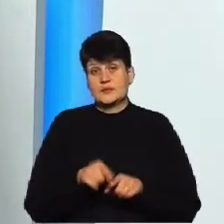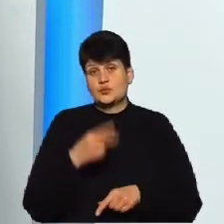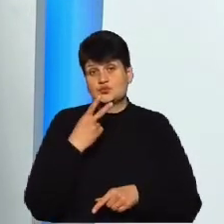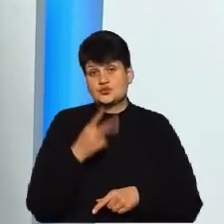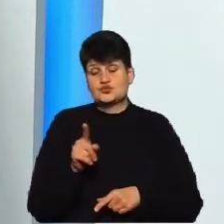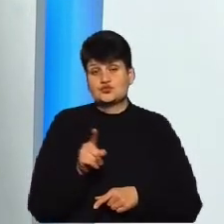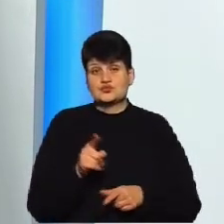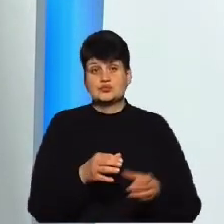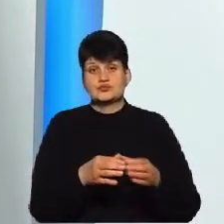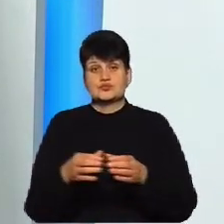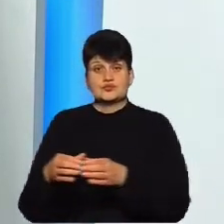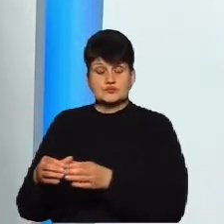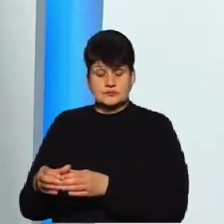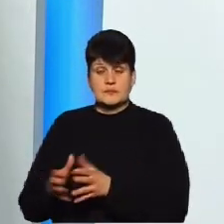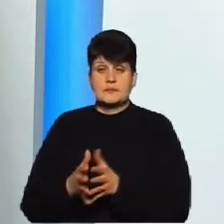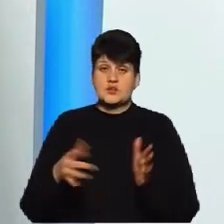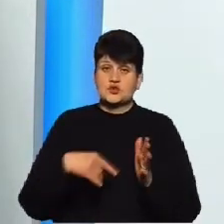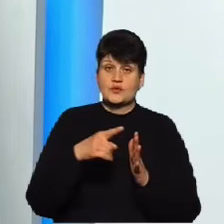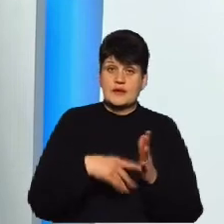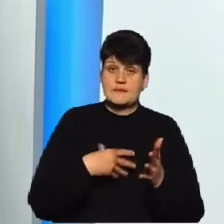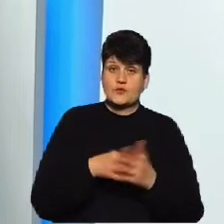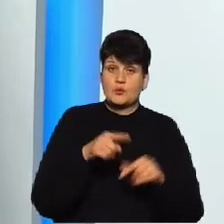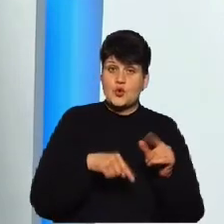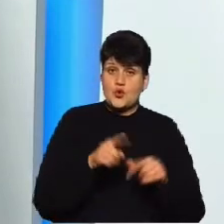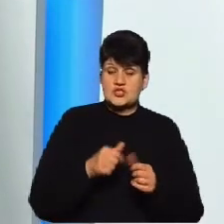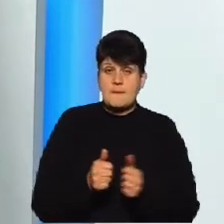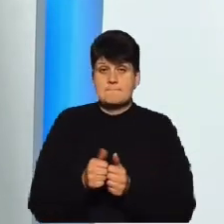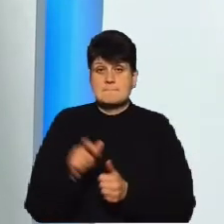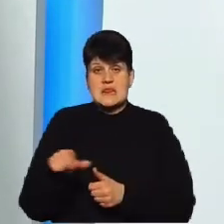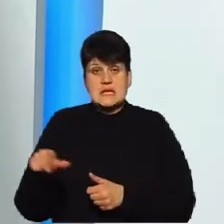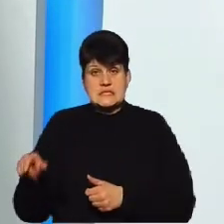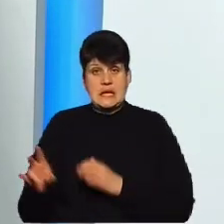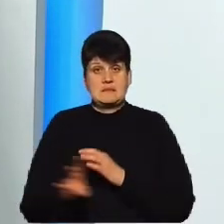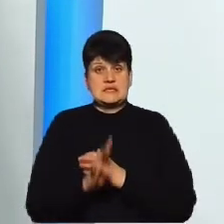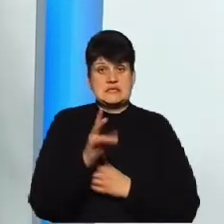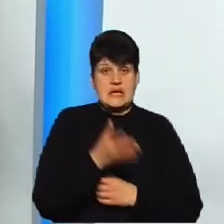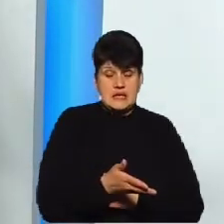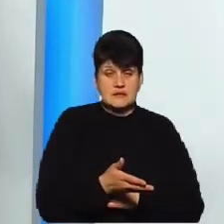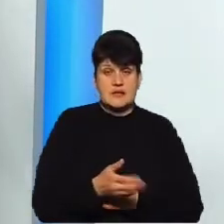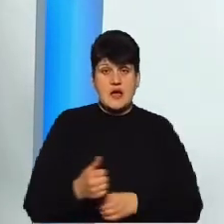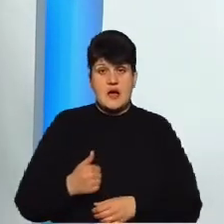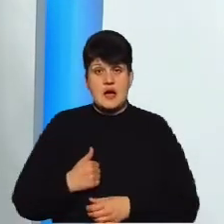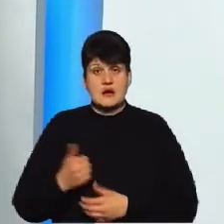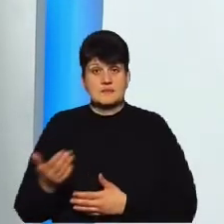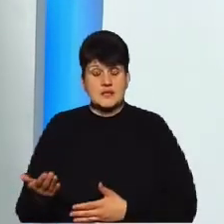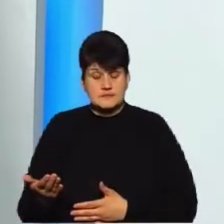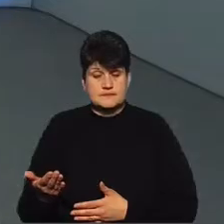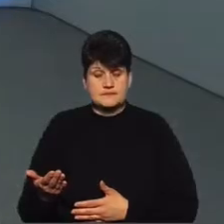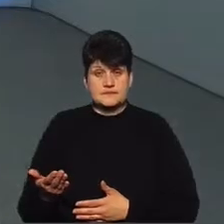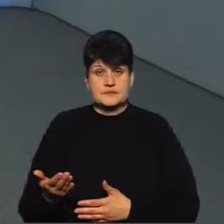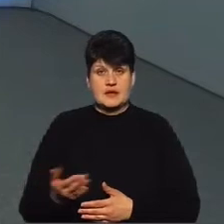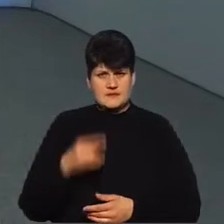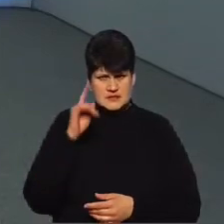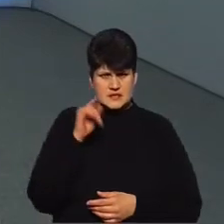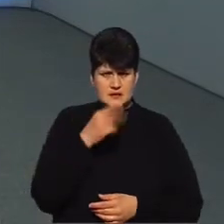інституцій. Більше довіряють своїм родичам, близьким, церкві, армії. Але знаєте, дивлюся на